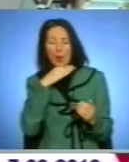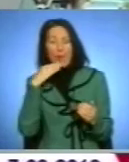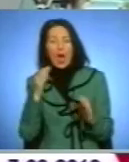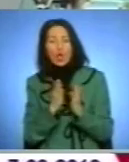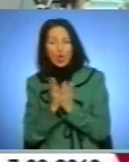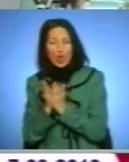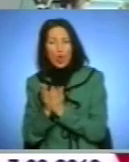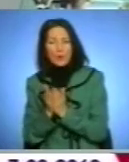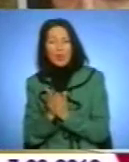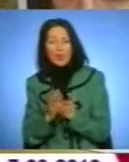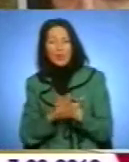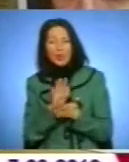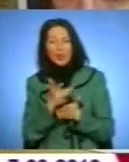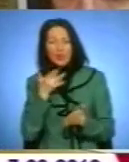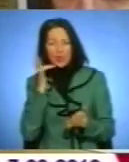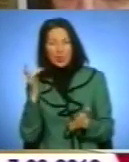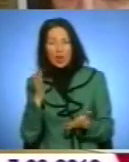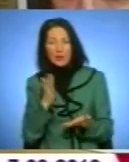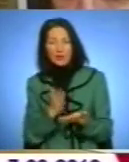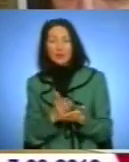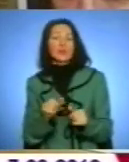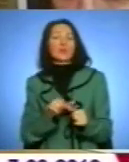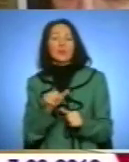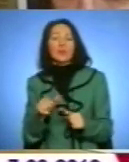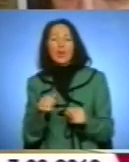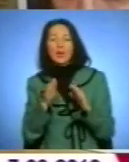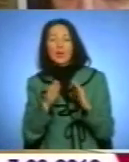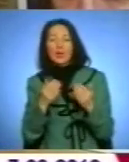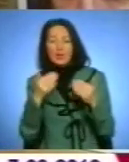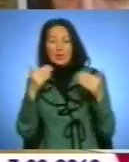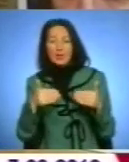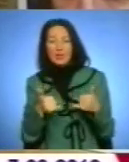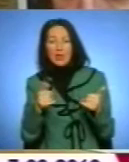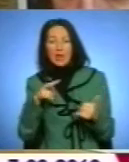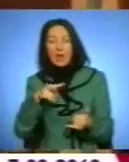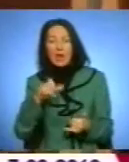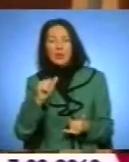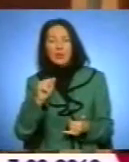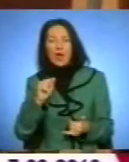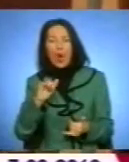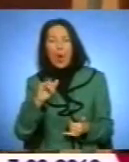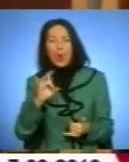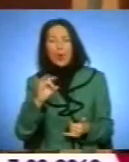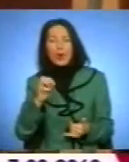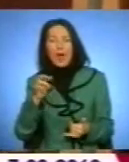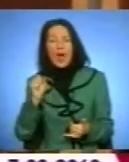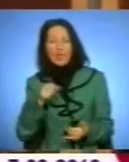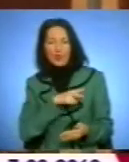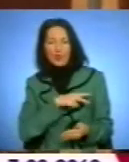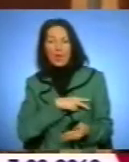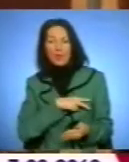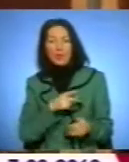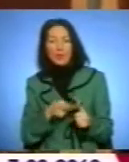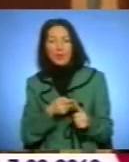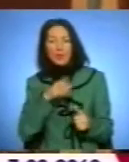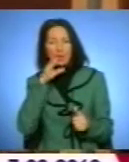видань кобзаря, окремий стенд для лауреатів Національної премії України імені Тараса Шевченка. Першим лауреатом премії